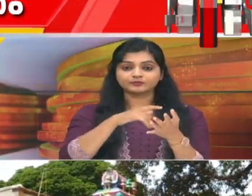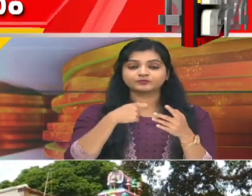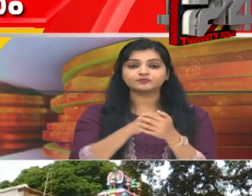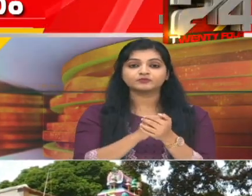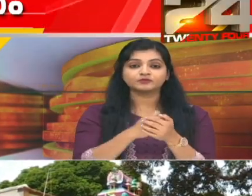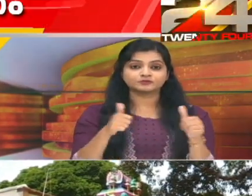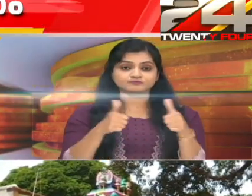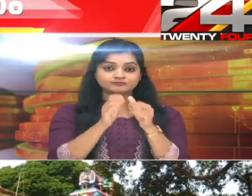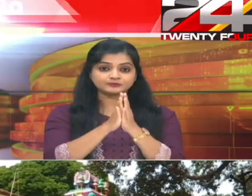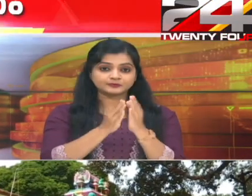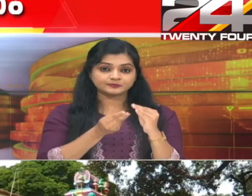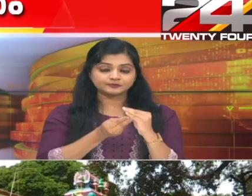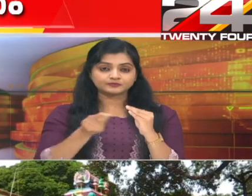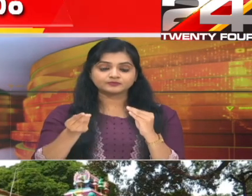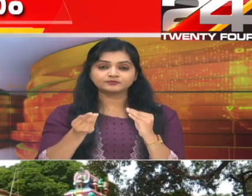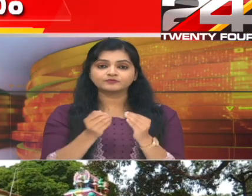ക്ഷേത്രത്തിന് സമീപത്തായി